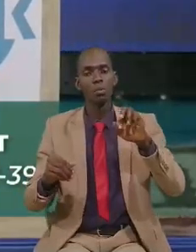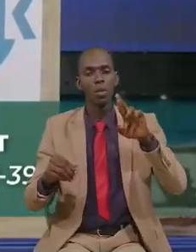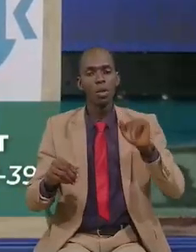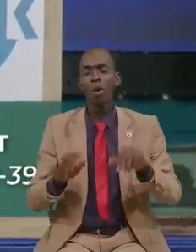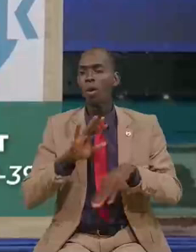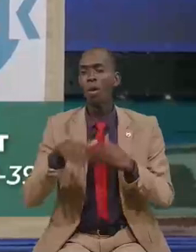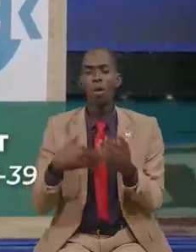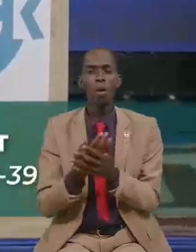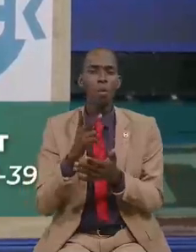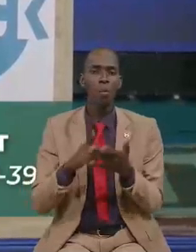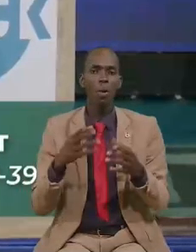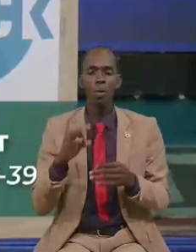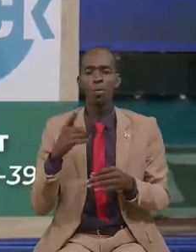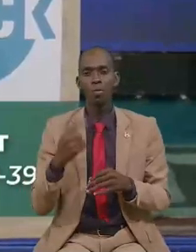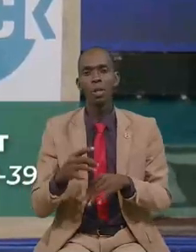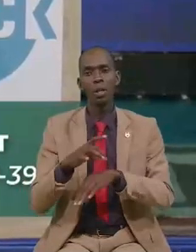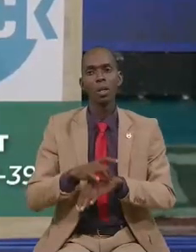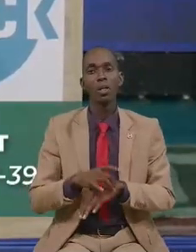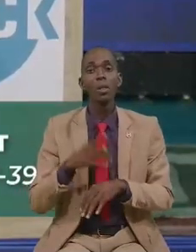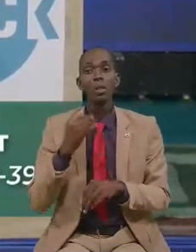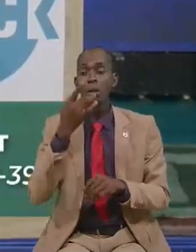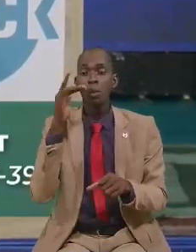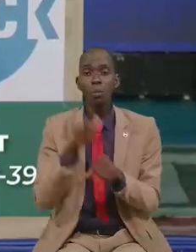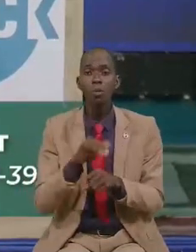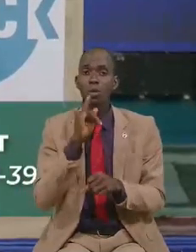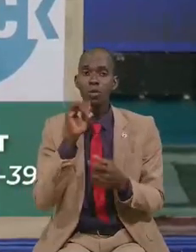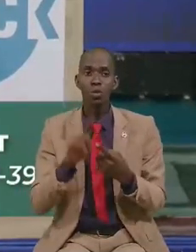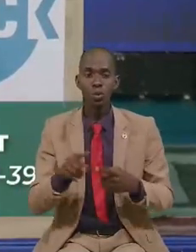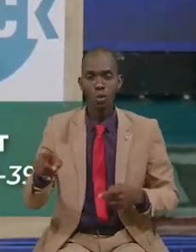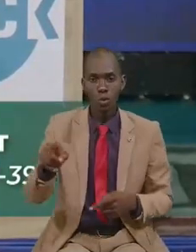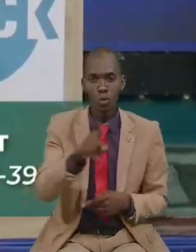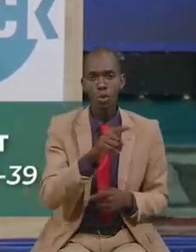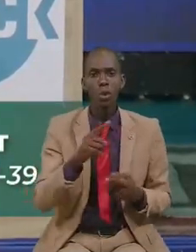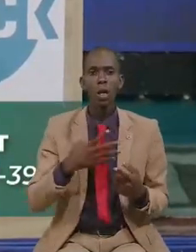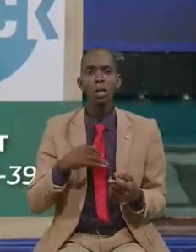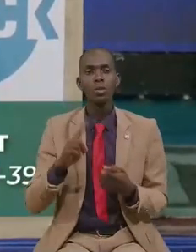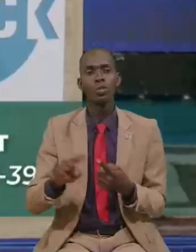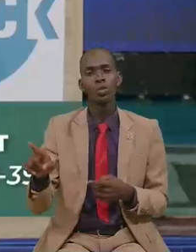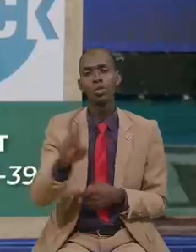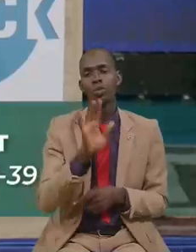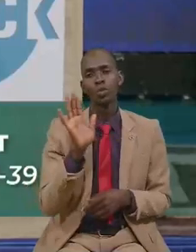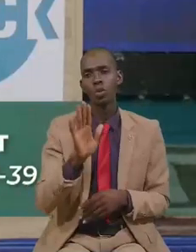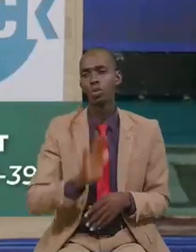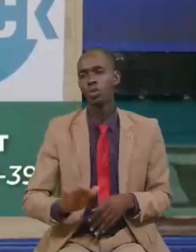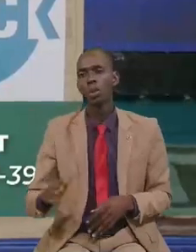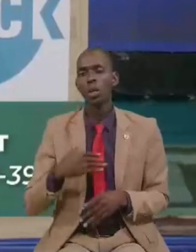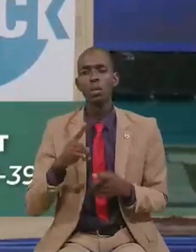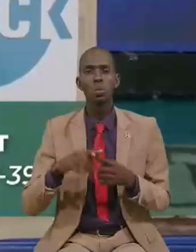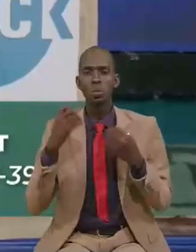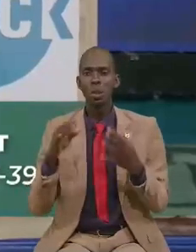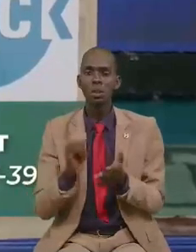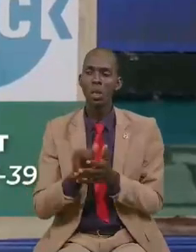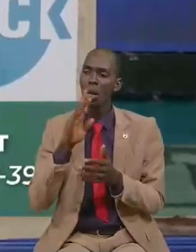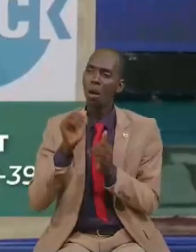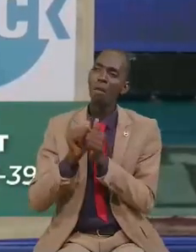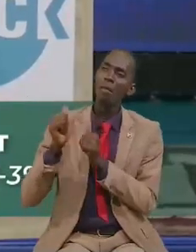la terre. La promesse est pour vous et à vos enfants et à ceux qui sont loin, en aussi grand